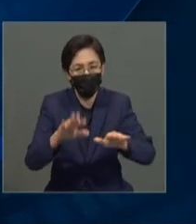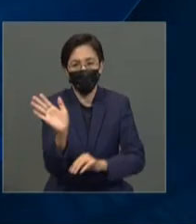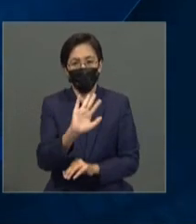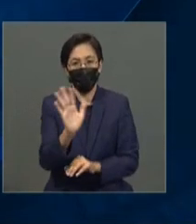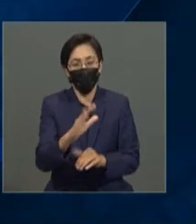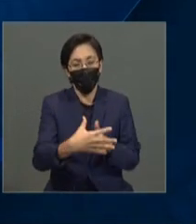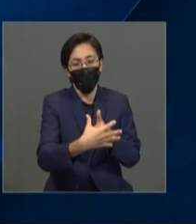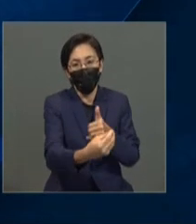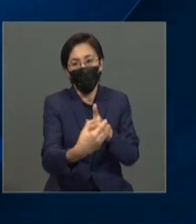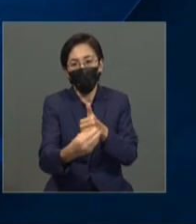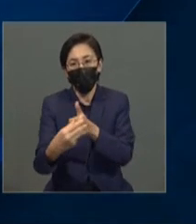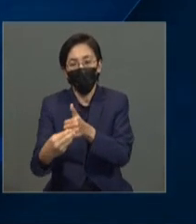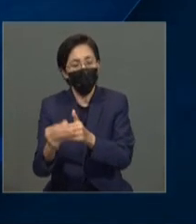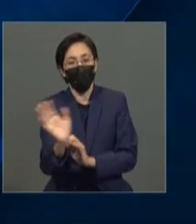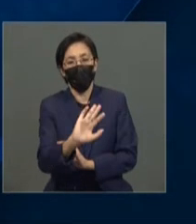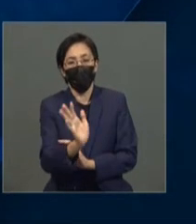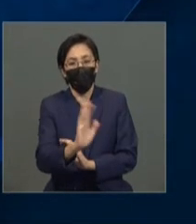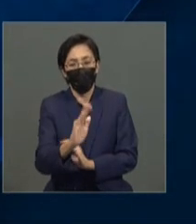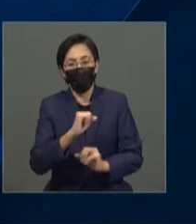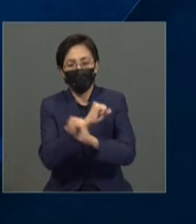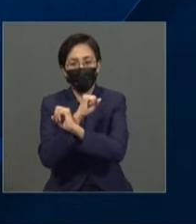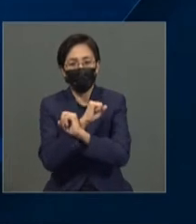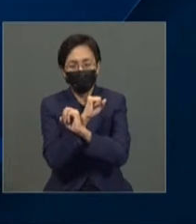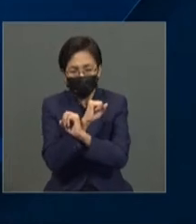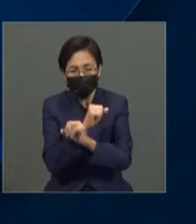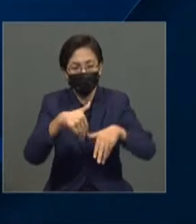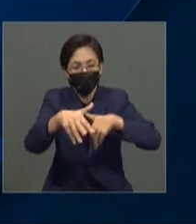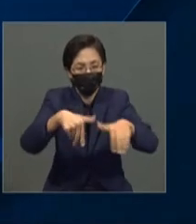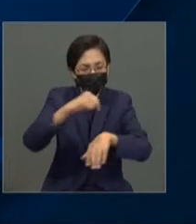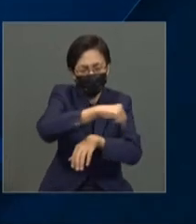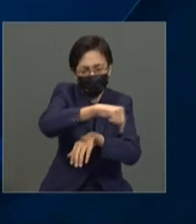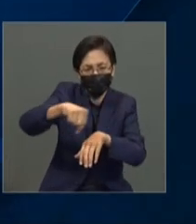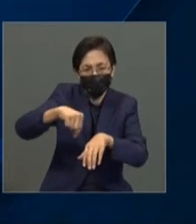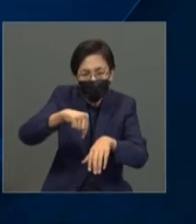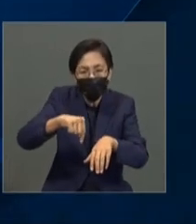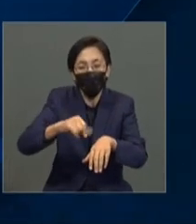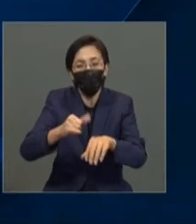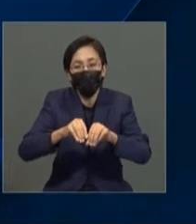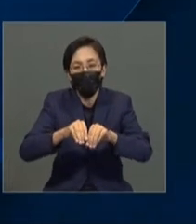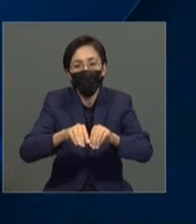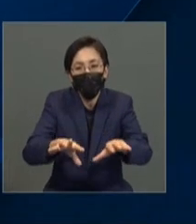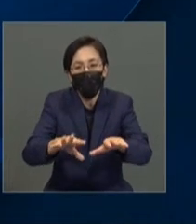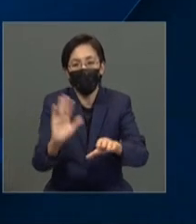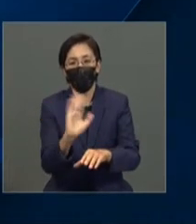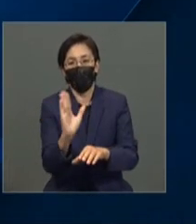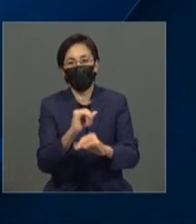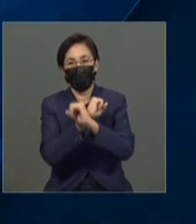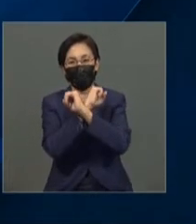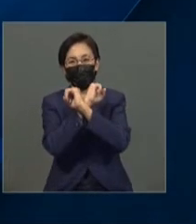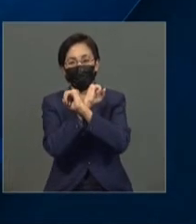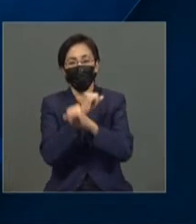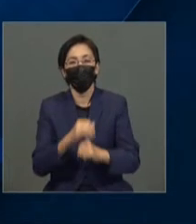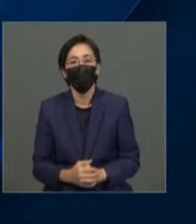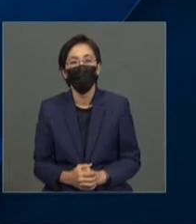ติดต่อไปยังผู้ใกล้ชิดผู้ที่อยู่ในพื้นที่ชุมชนใกล้เคียงนะคะตรงนี้เนี่ยการคัดกรองเชิงรุก